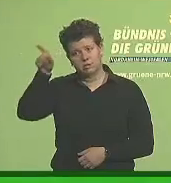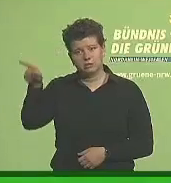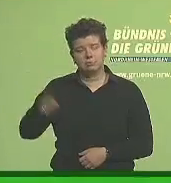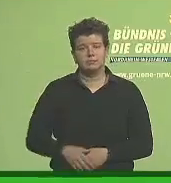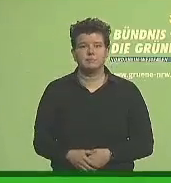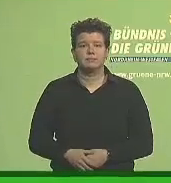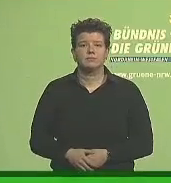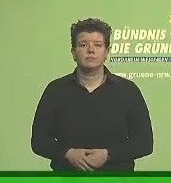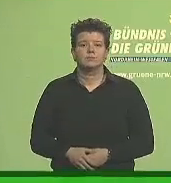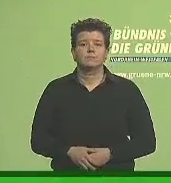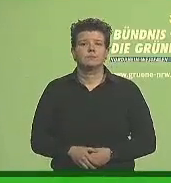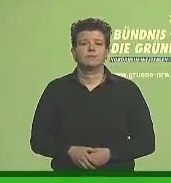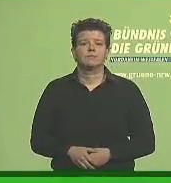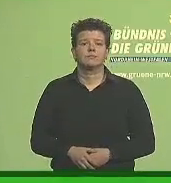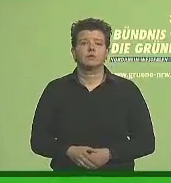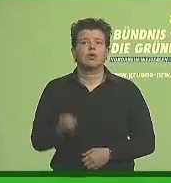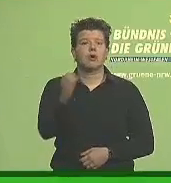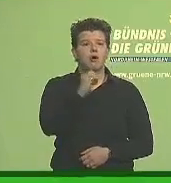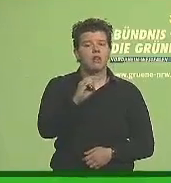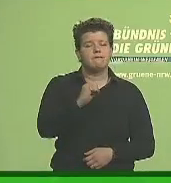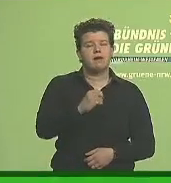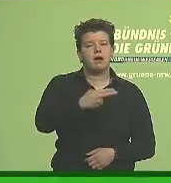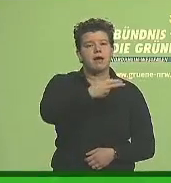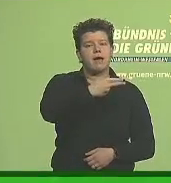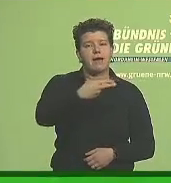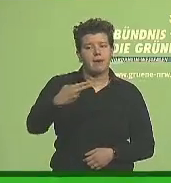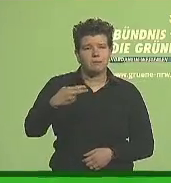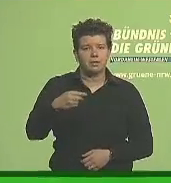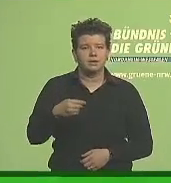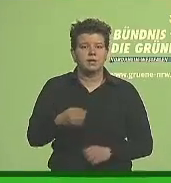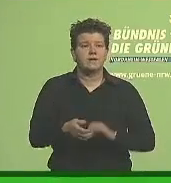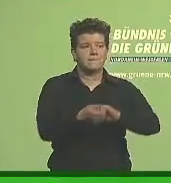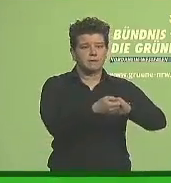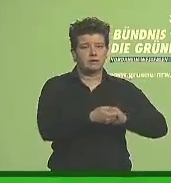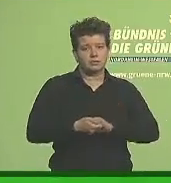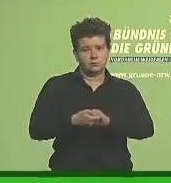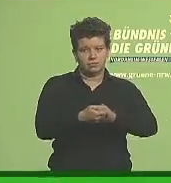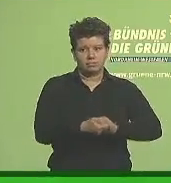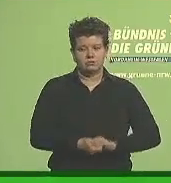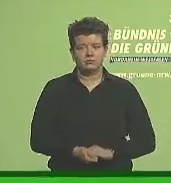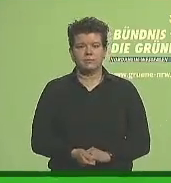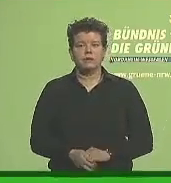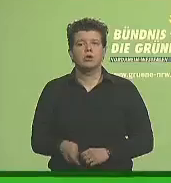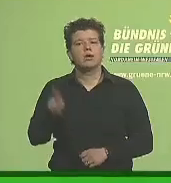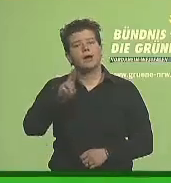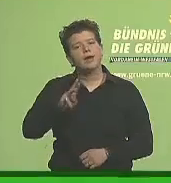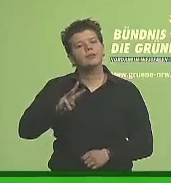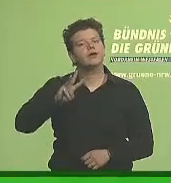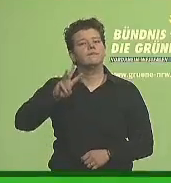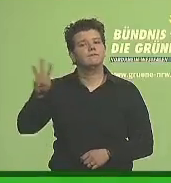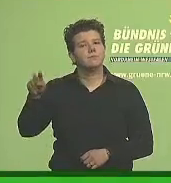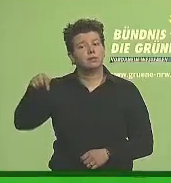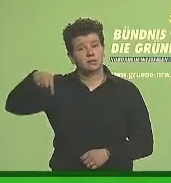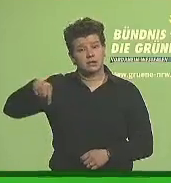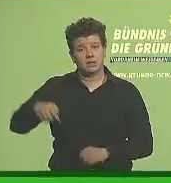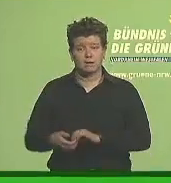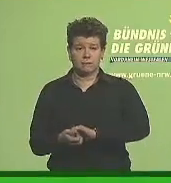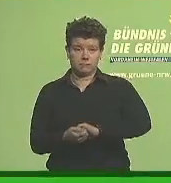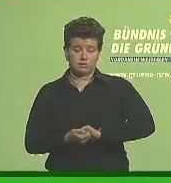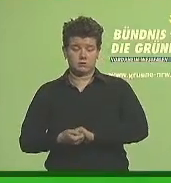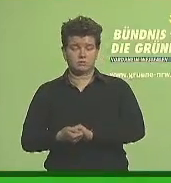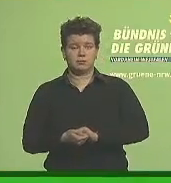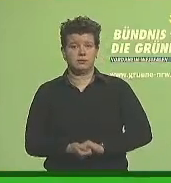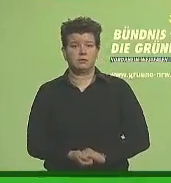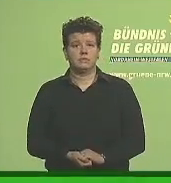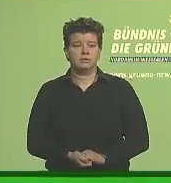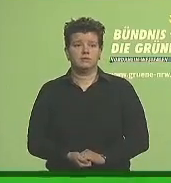Oliver und Hermann in der Fraktion, mit Rainer Wiebke hier in der Fraktion. Ich will meinen